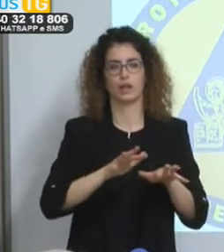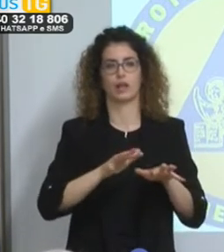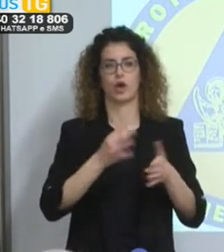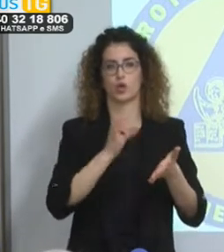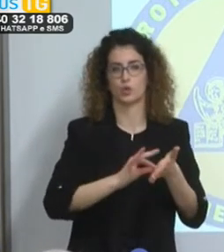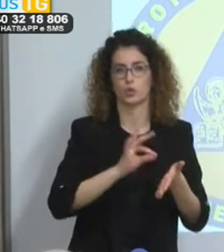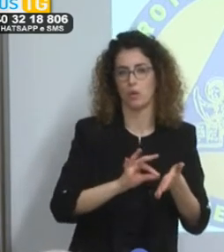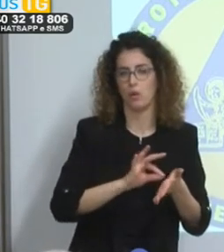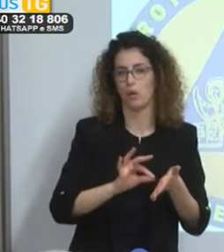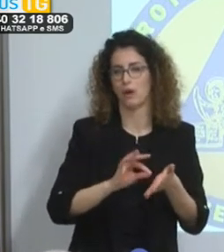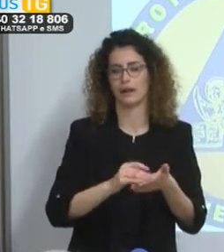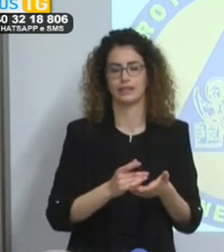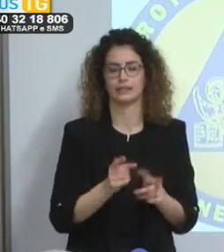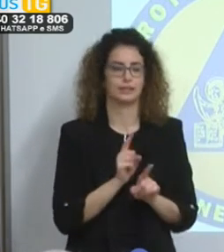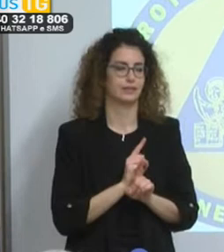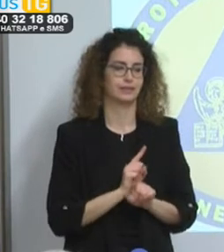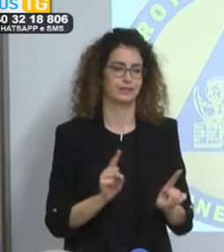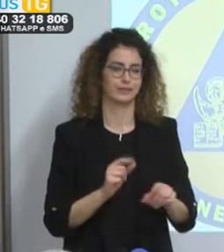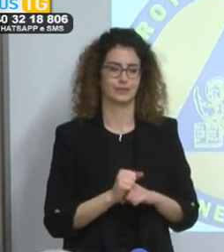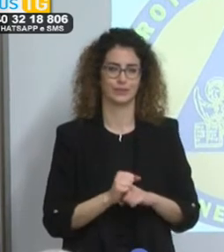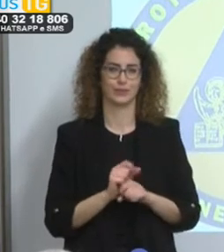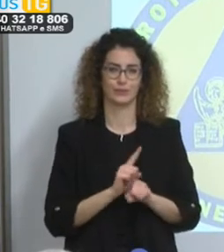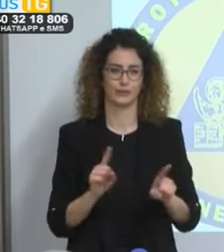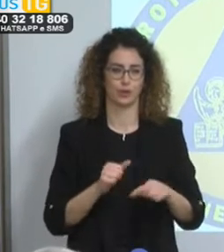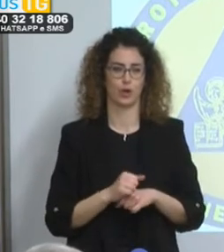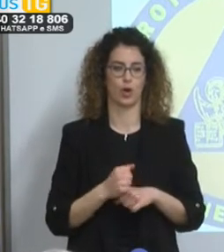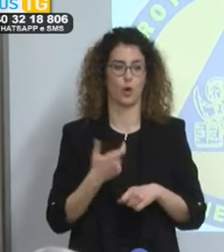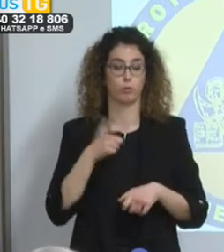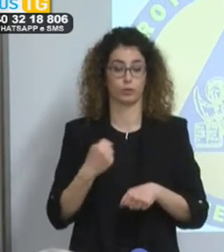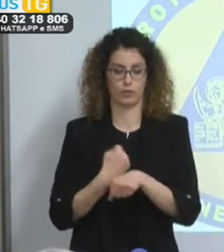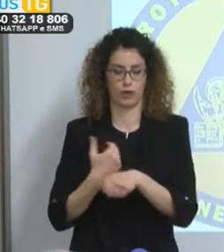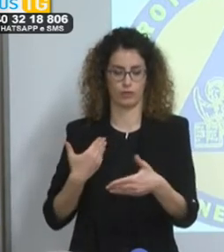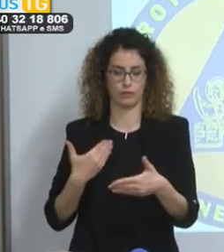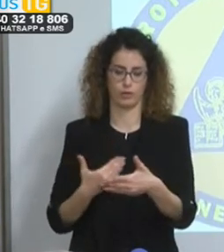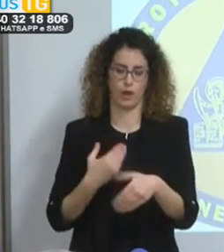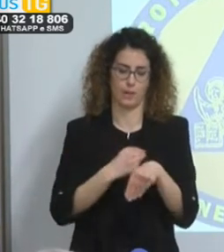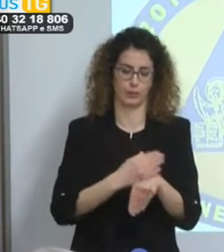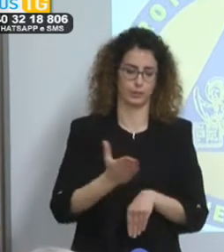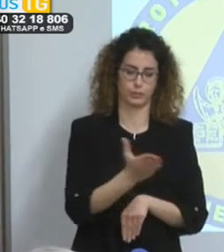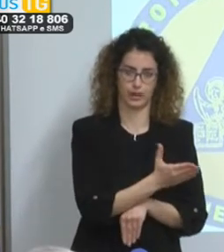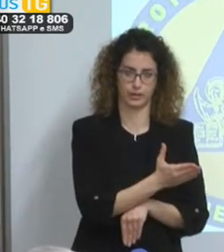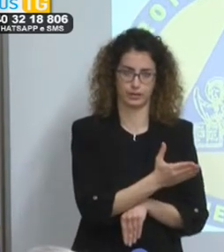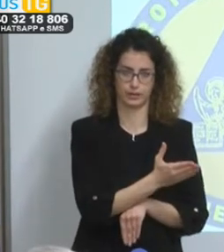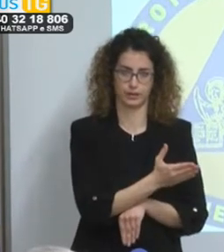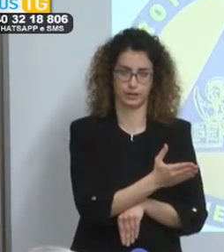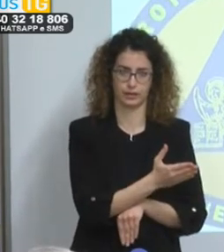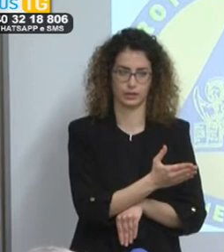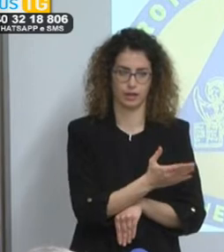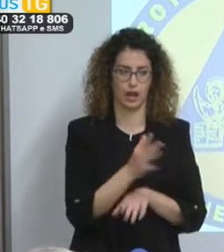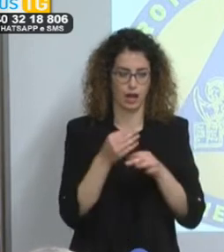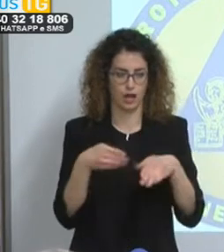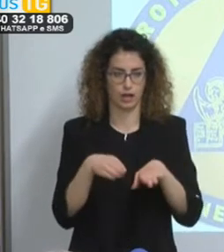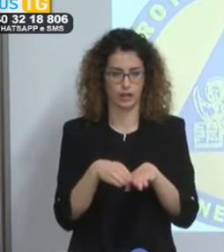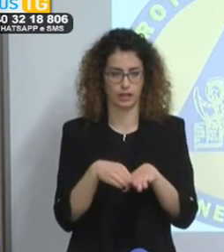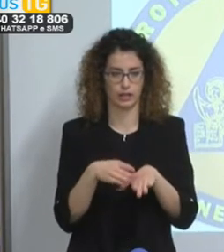scuola... Mi spiace. Nulla? No, perché un lavoro è in corso, oggettivo, adesso al di là delle battute, perdonate. Arrivo a conclusione.